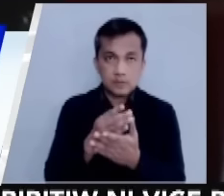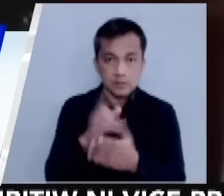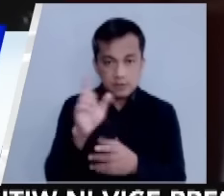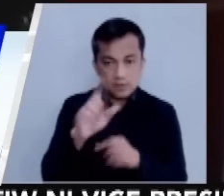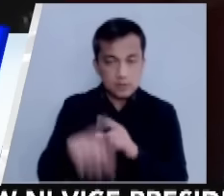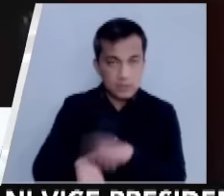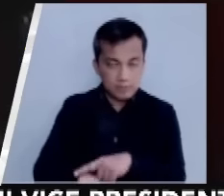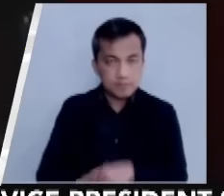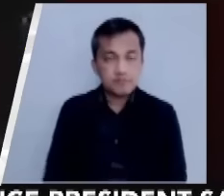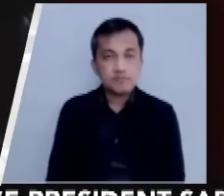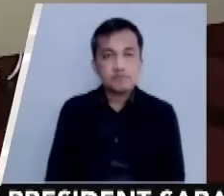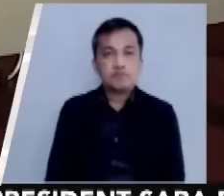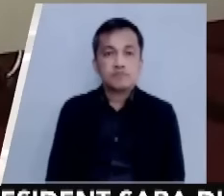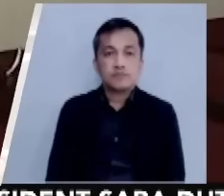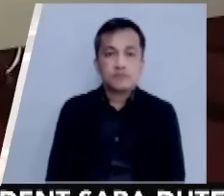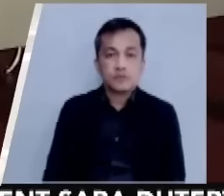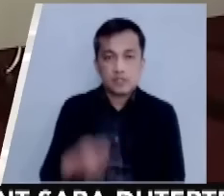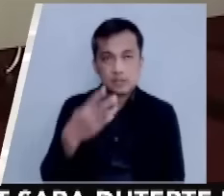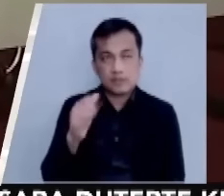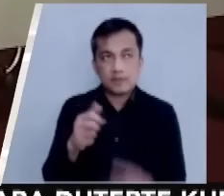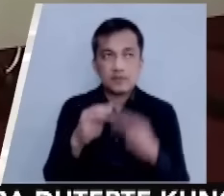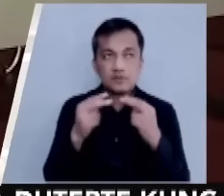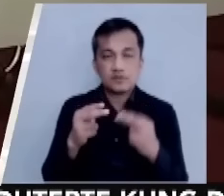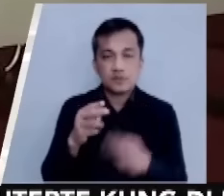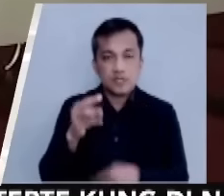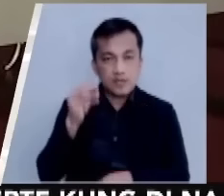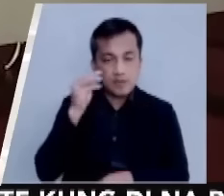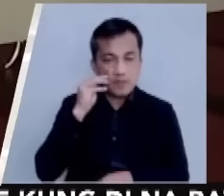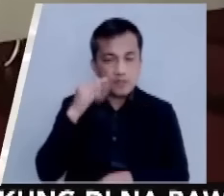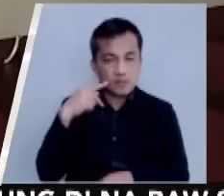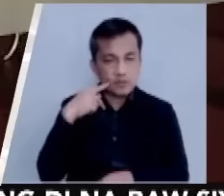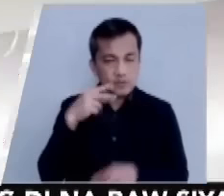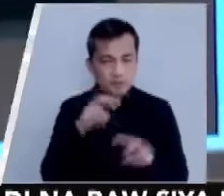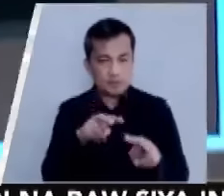GMA Integrated News, Maki Pulido nakatutok, 24 oras.